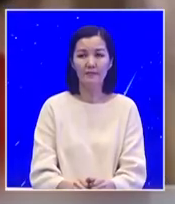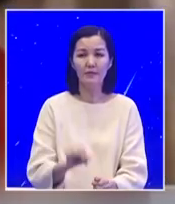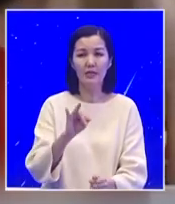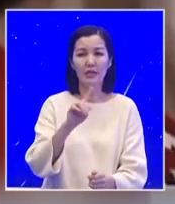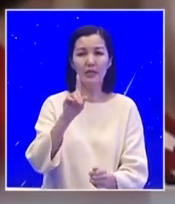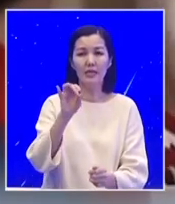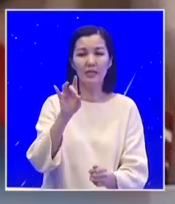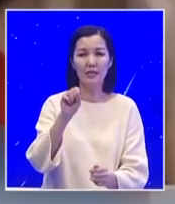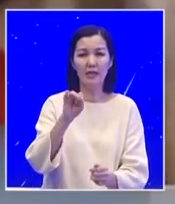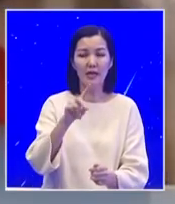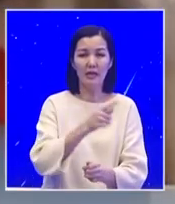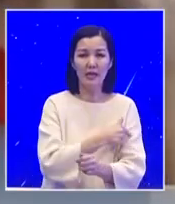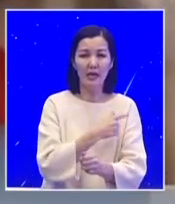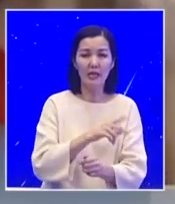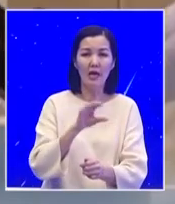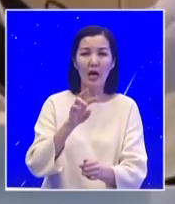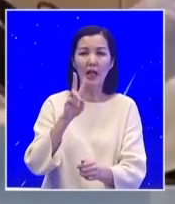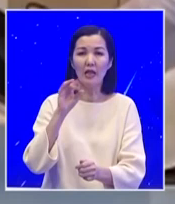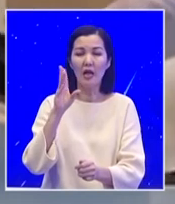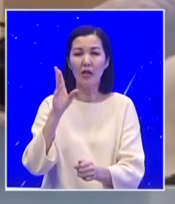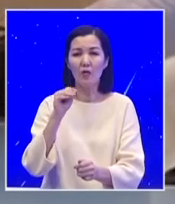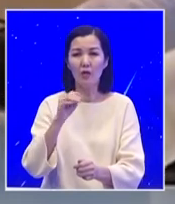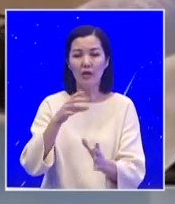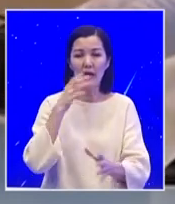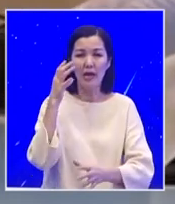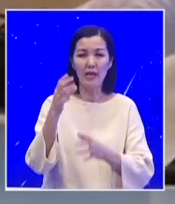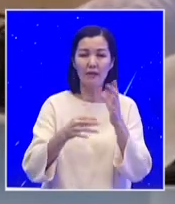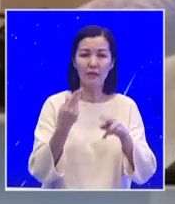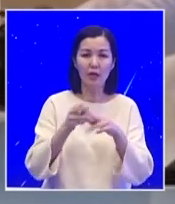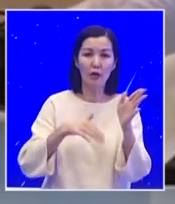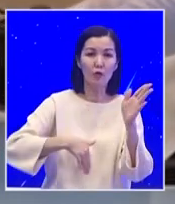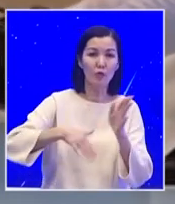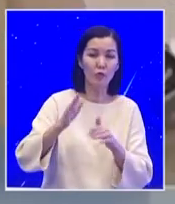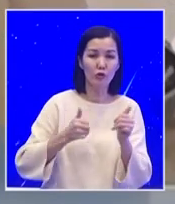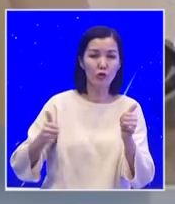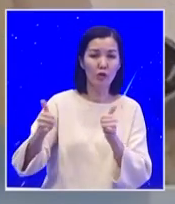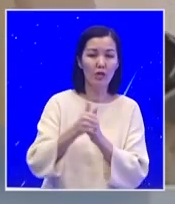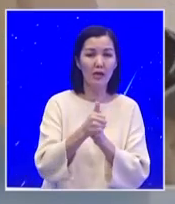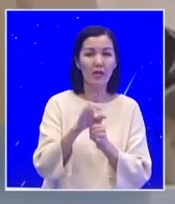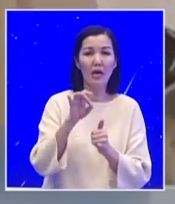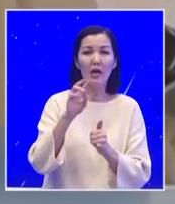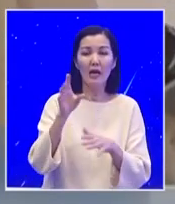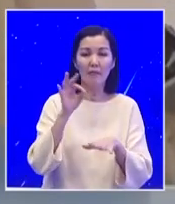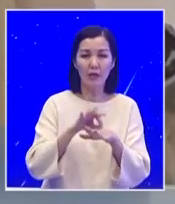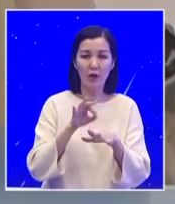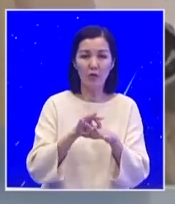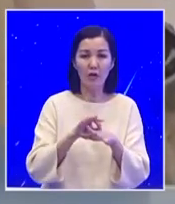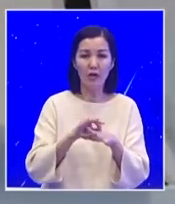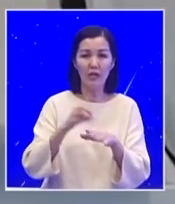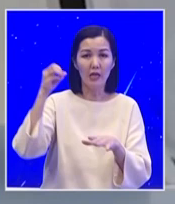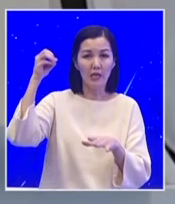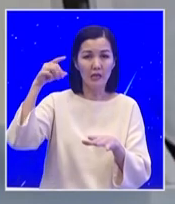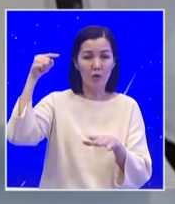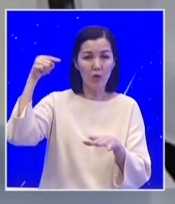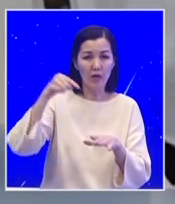Израиль медицинасы онкология саласы бойынша әлем елдері арасында жоғары бағаланады. Мұнда қатерлі ісік ауруына шалдыққандар сәуле әдісімен